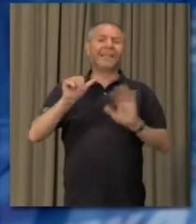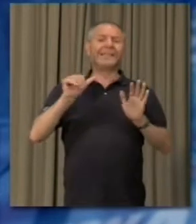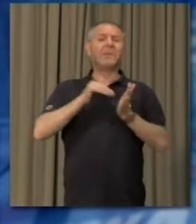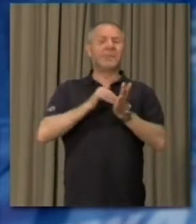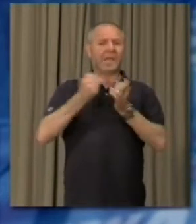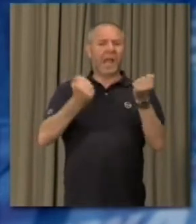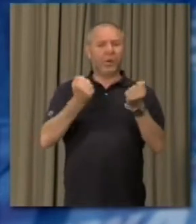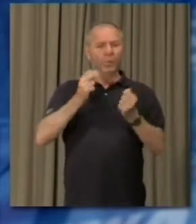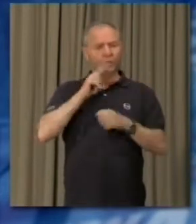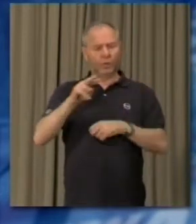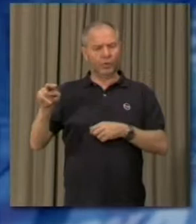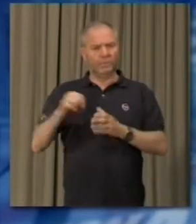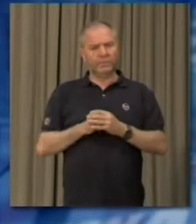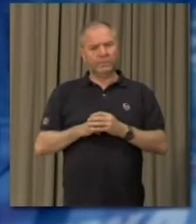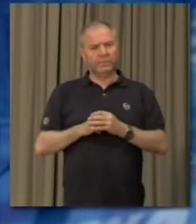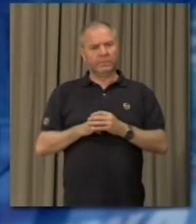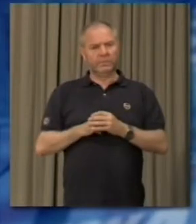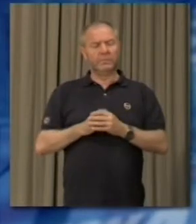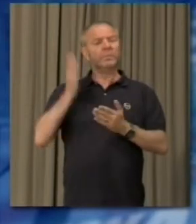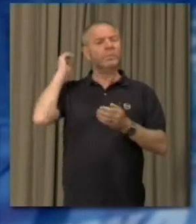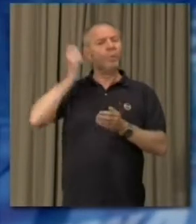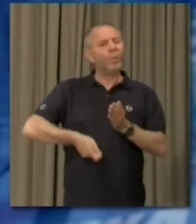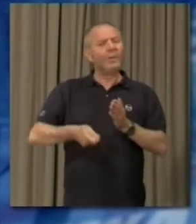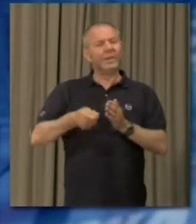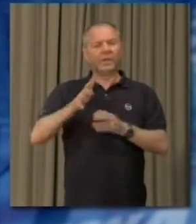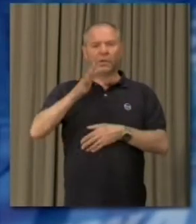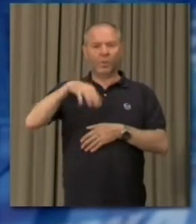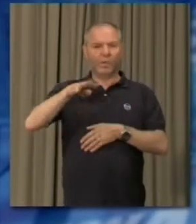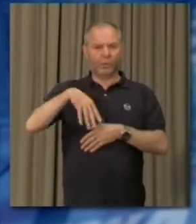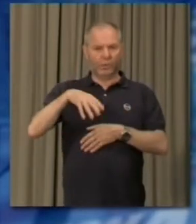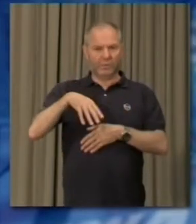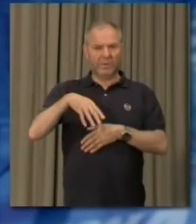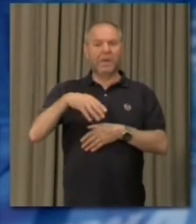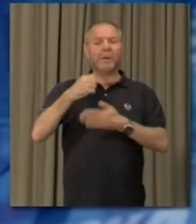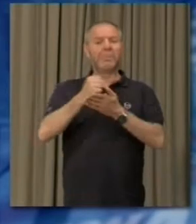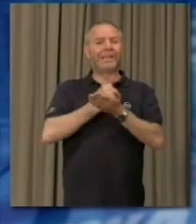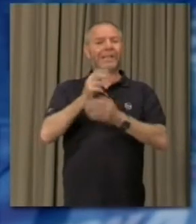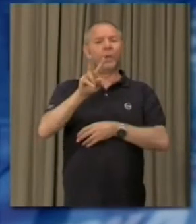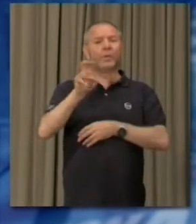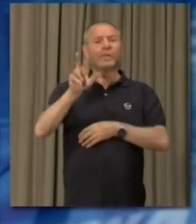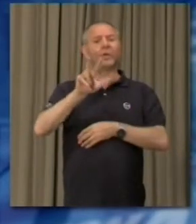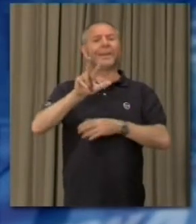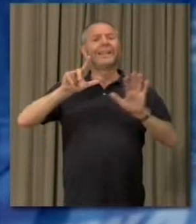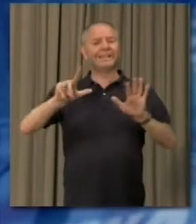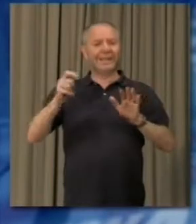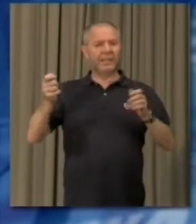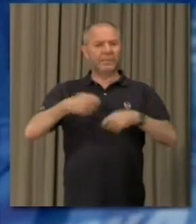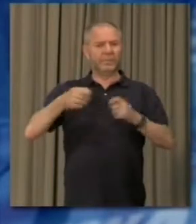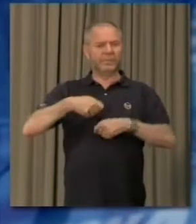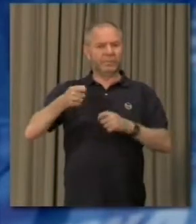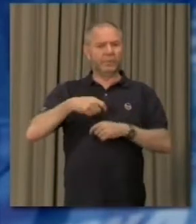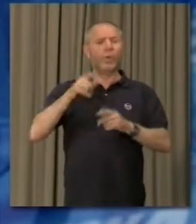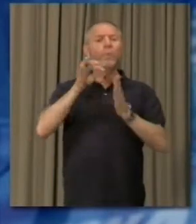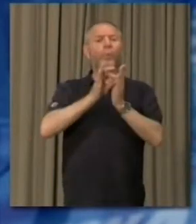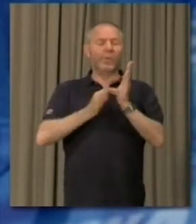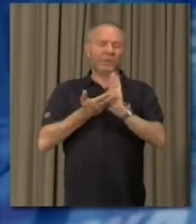Le violazioni al codice della strada sono state più di 4.000 per 237 patenti ritirate e 6.400 punti sottratti